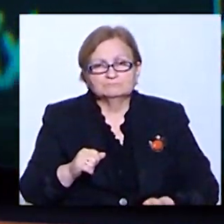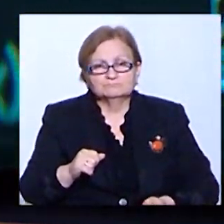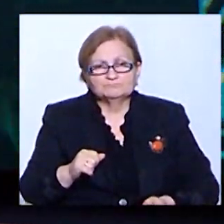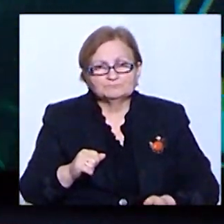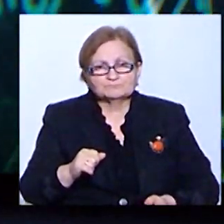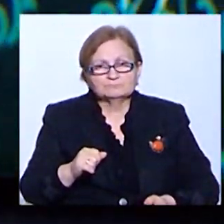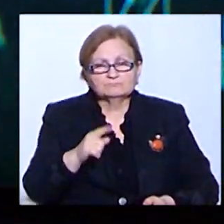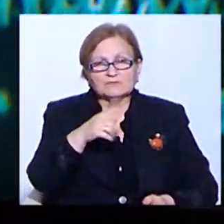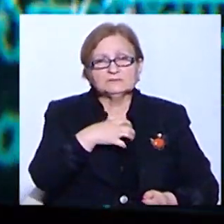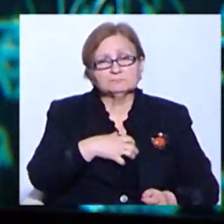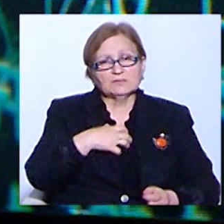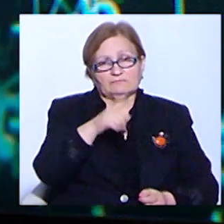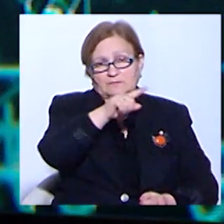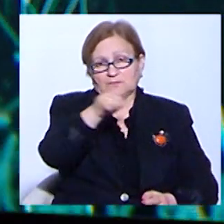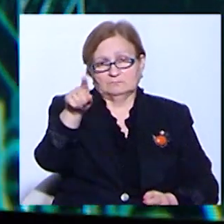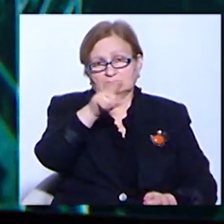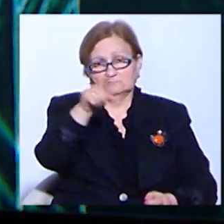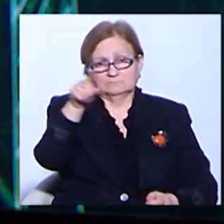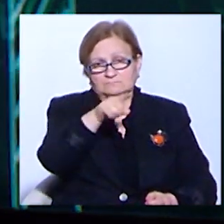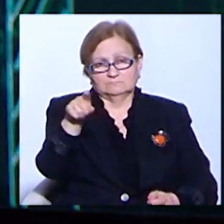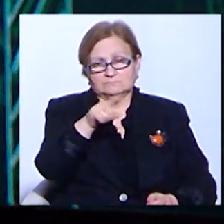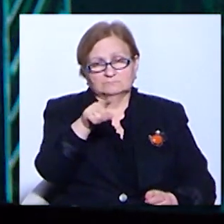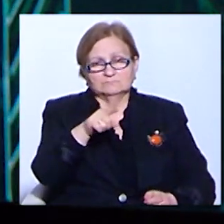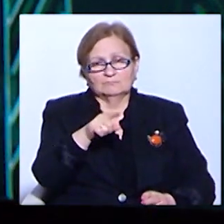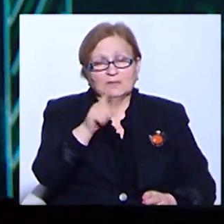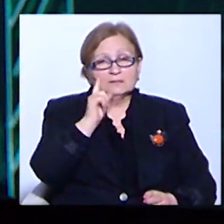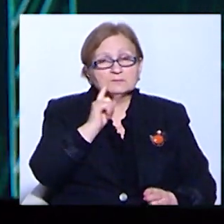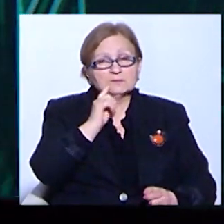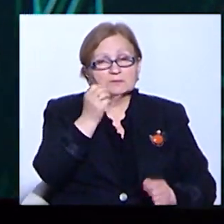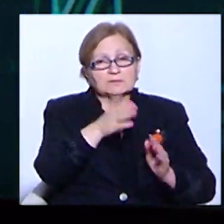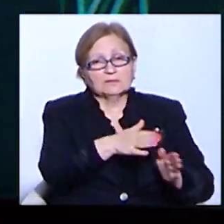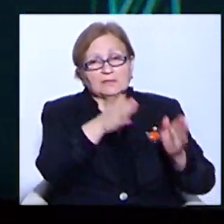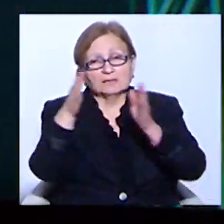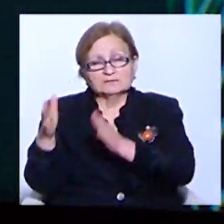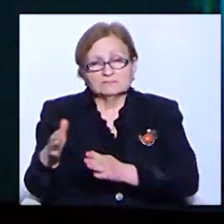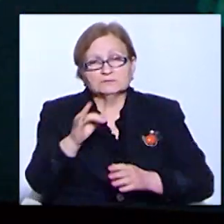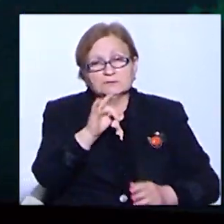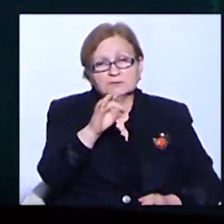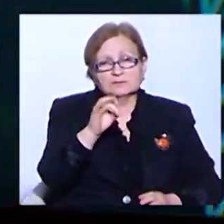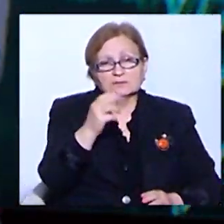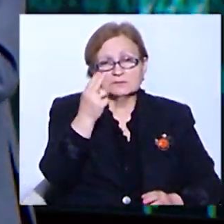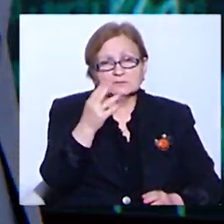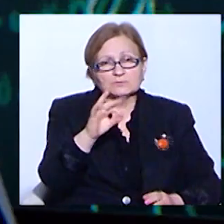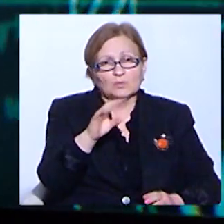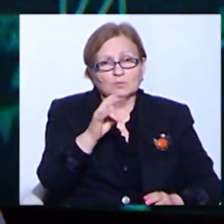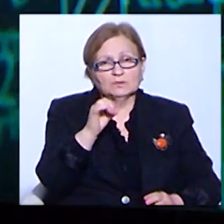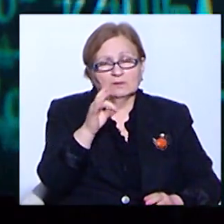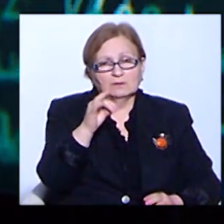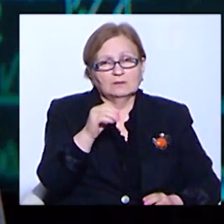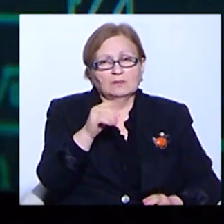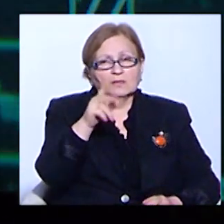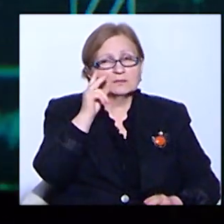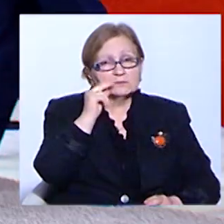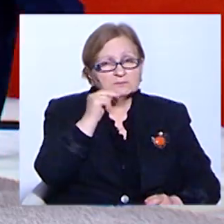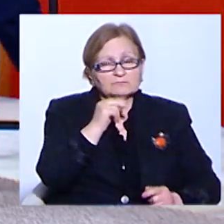ეს არის თავარი წესები ხარისხებთან მიმართებაში და სანამ გადავალთ ირაციონალურ ხარისხებზე, იმიტომ რომ გახსოვთ ხო თქვენ ირაციონალური